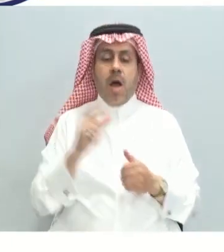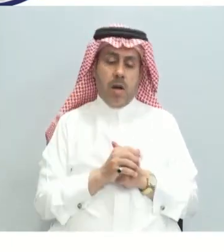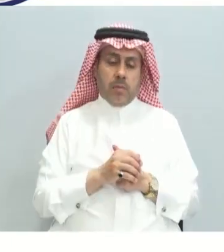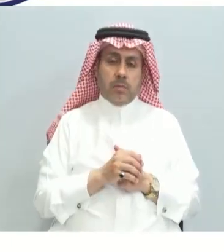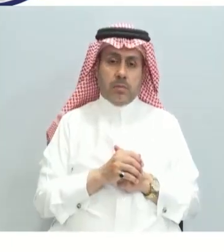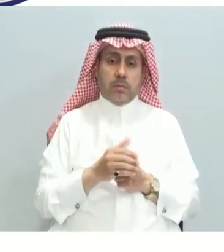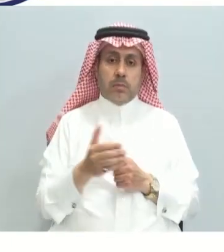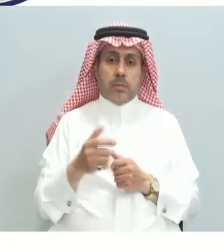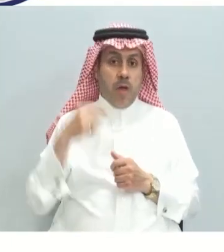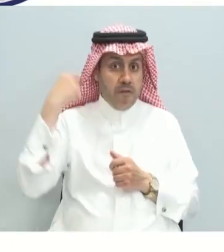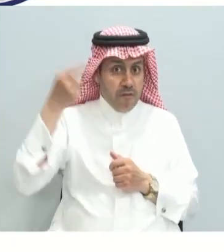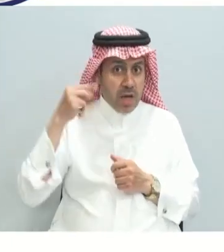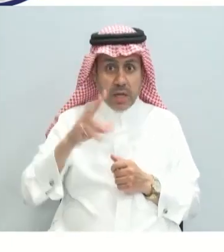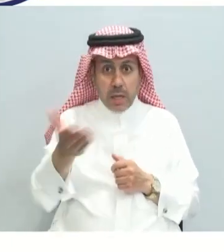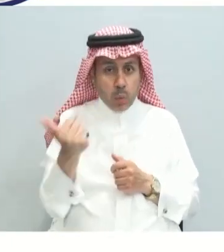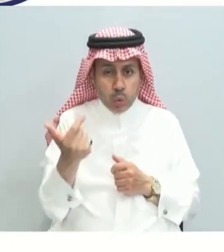أمثلة أخرى.